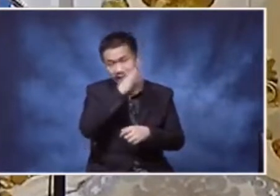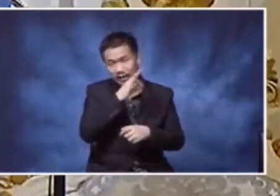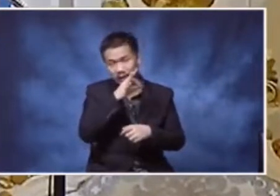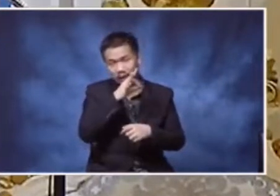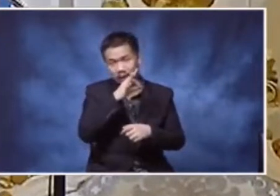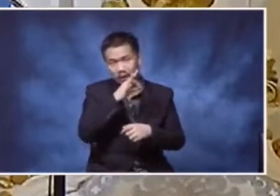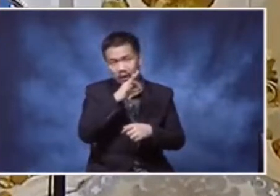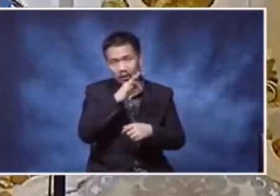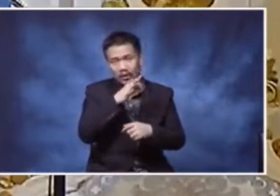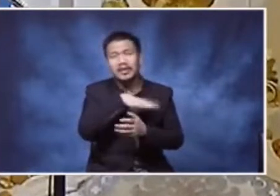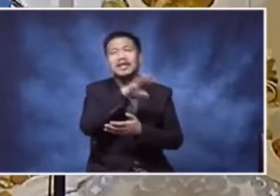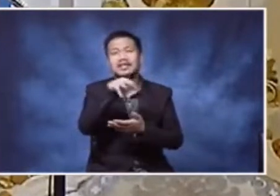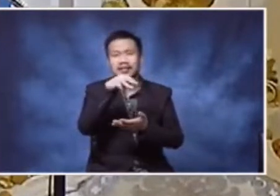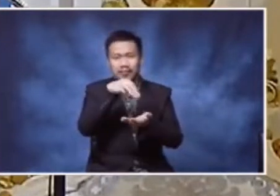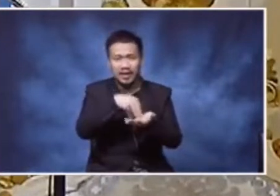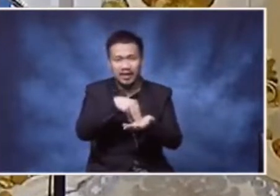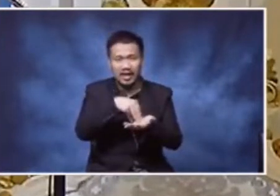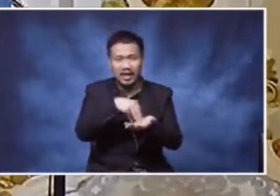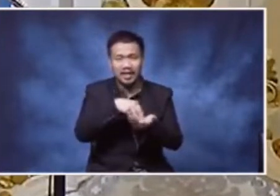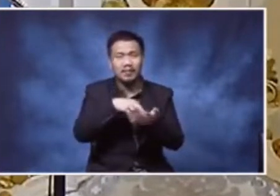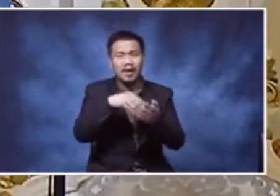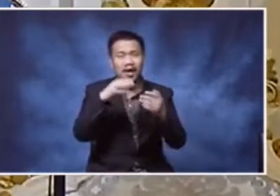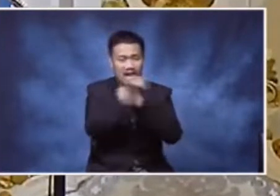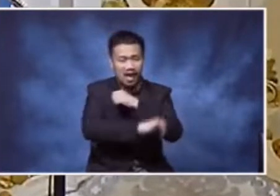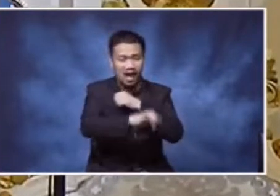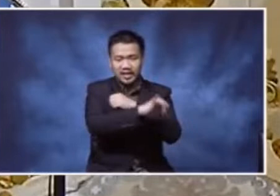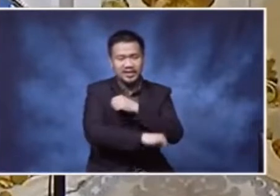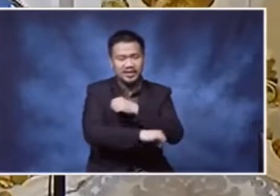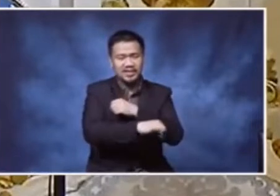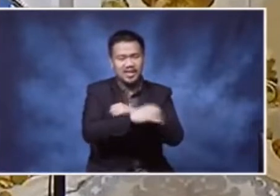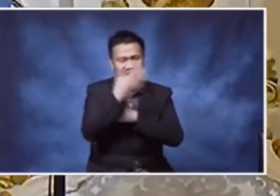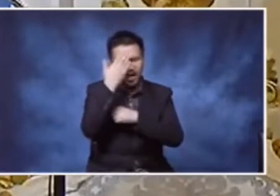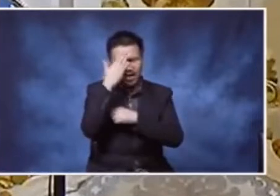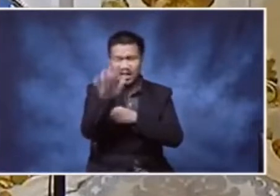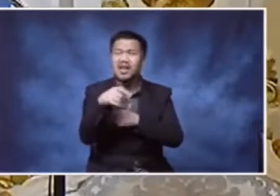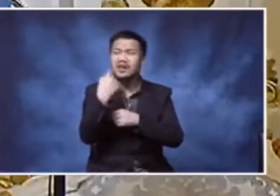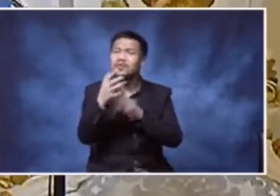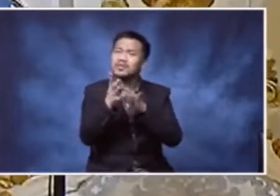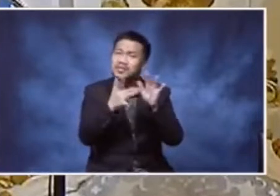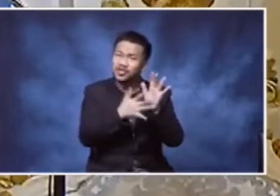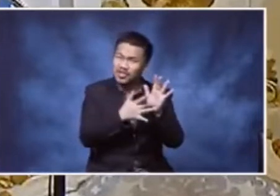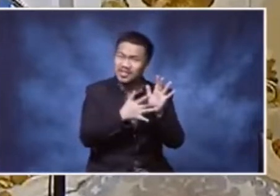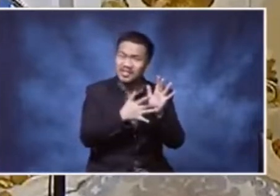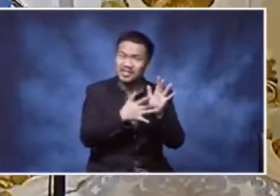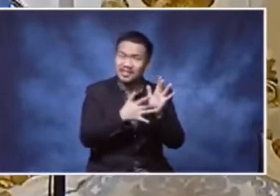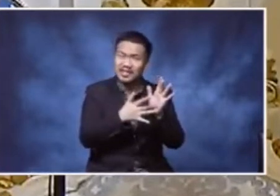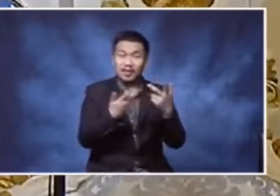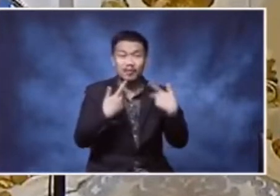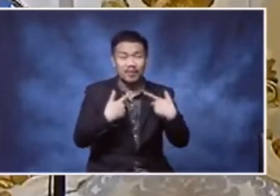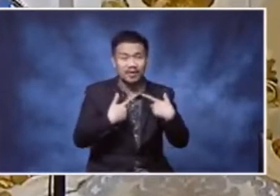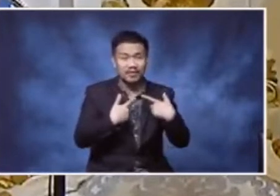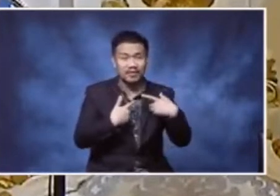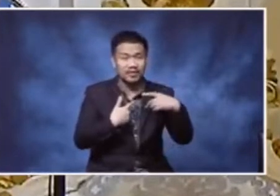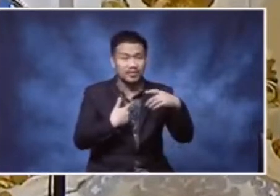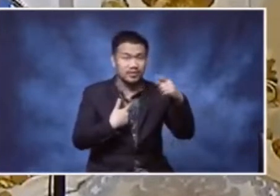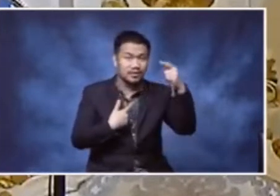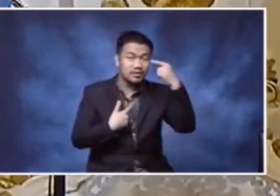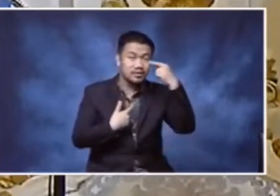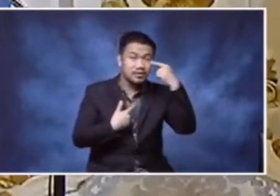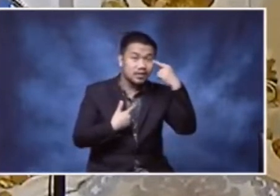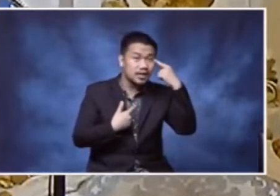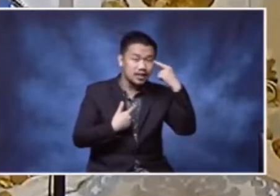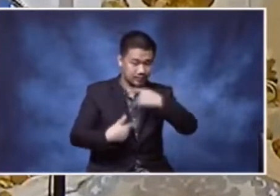Kristo. Nandiyan yung China, higit na 1 bilyon yan. Nandiyan yung Japan, nandiyan yung